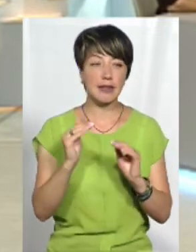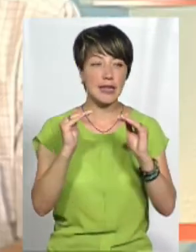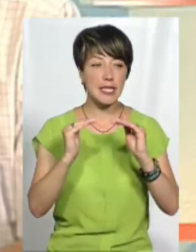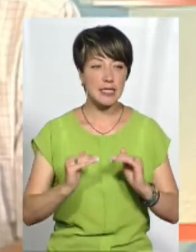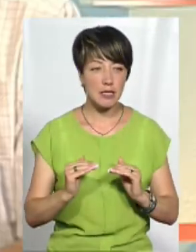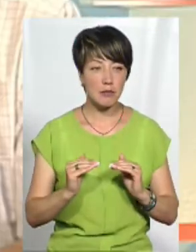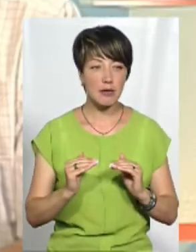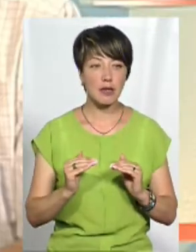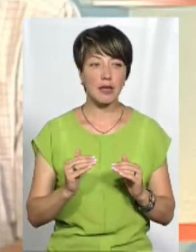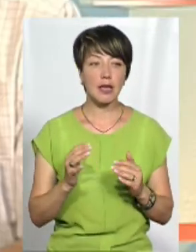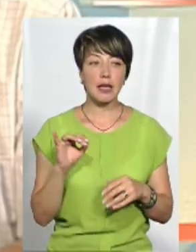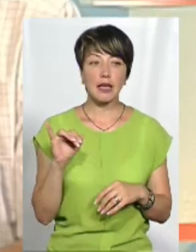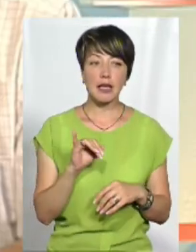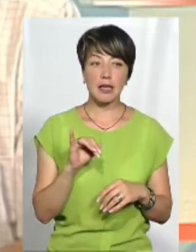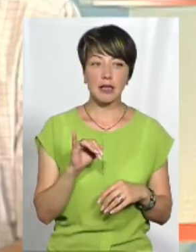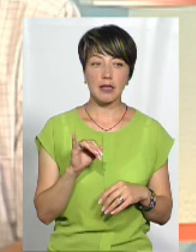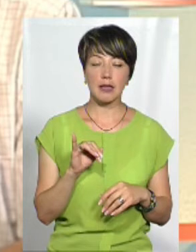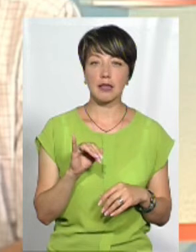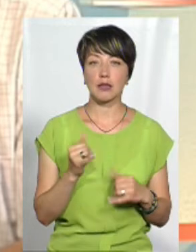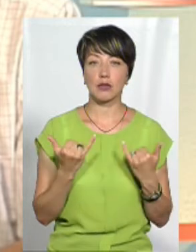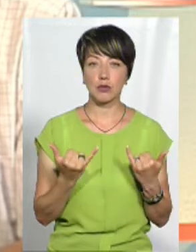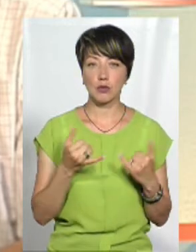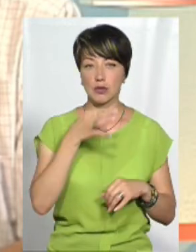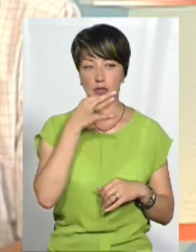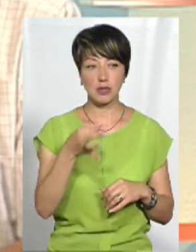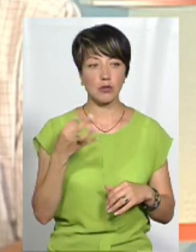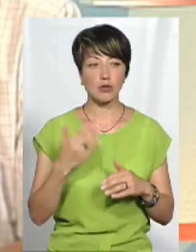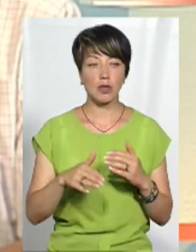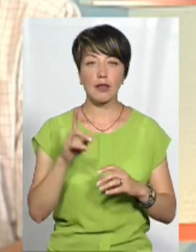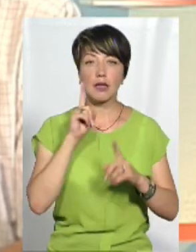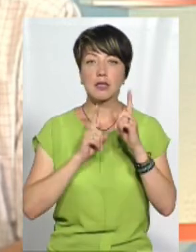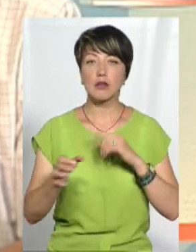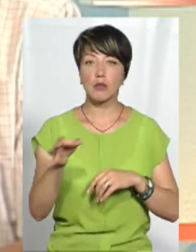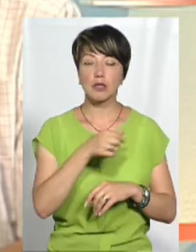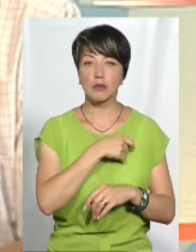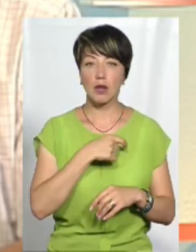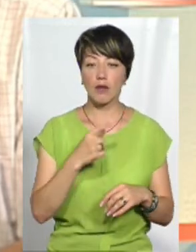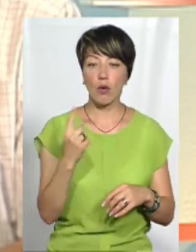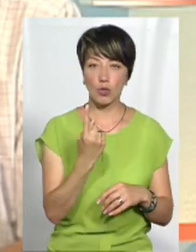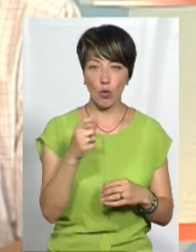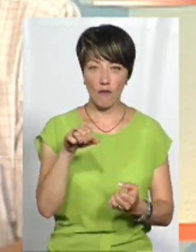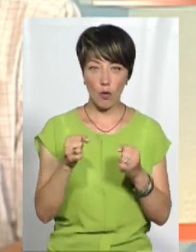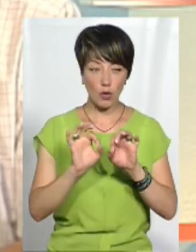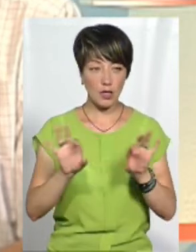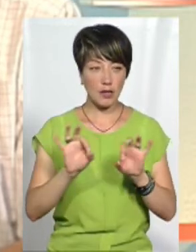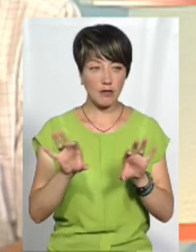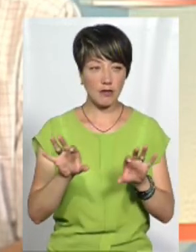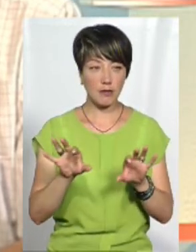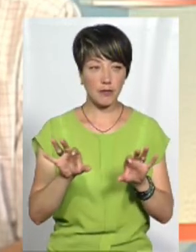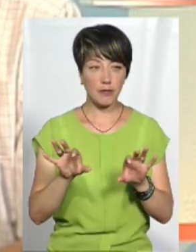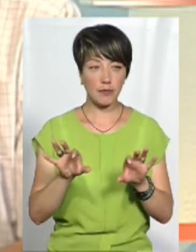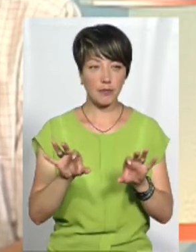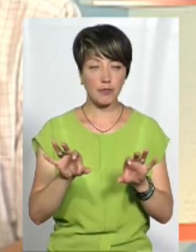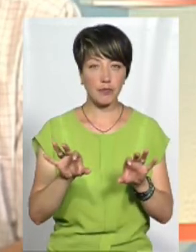низькими. Ну і як сьогодні прозвучало на сесії обласної ради від одного з водіїв, тому